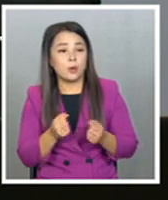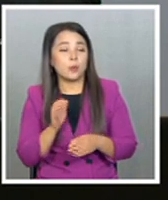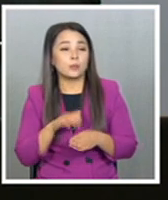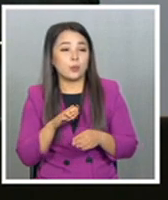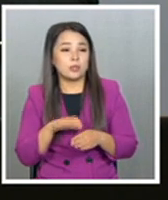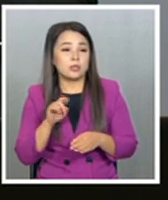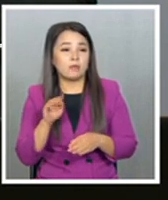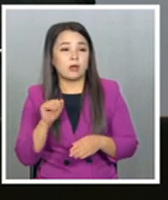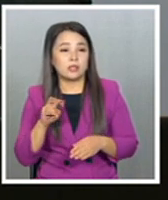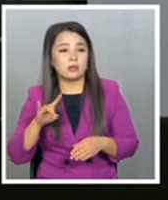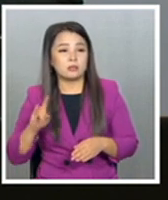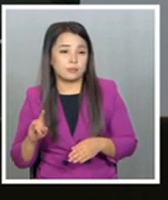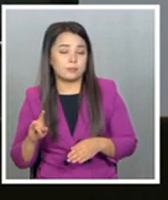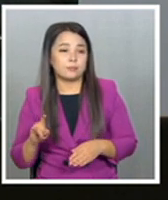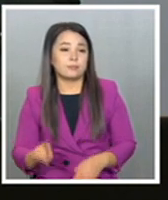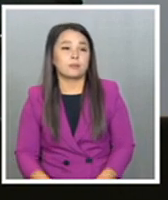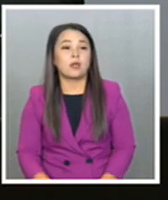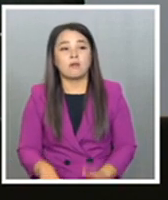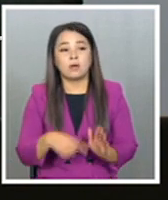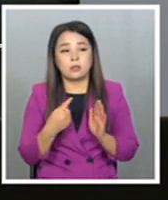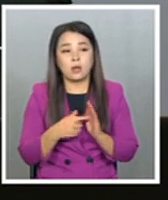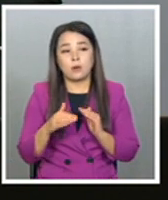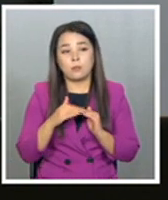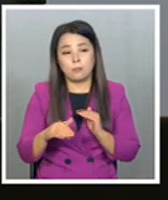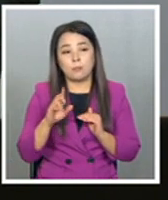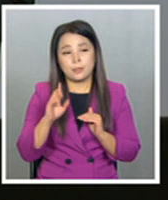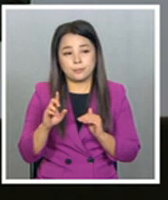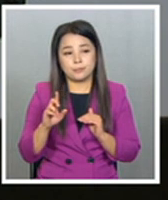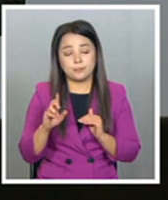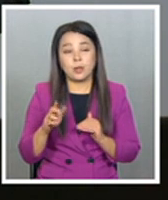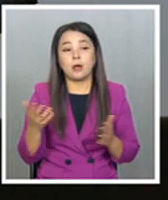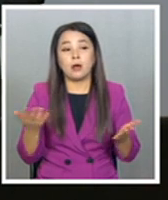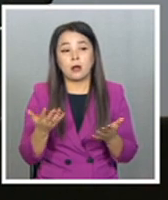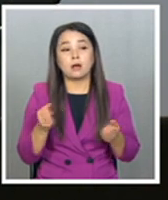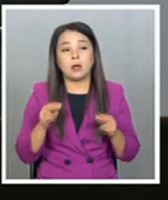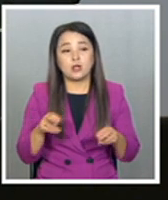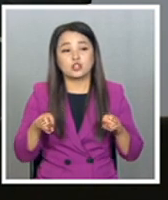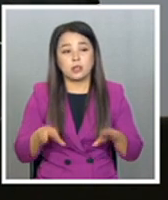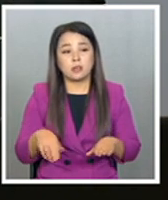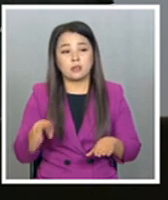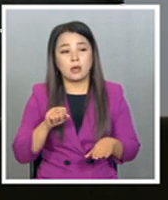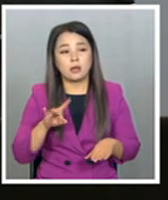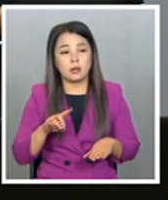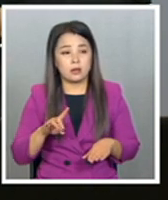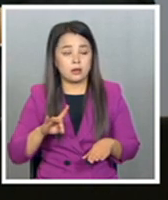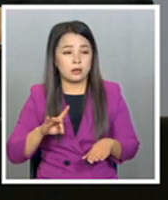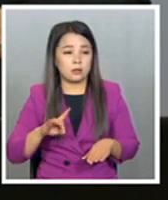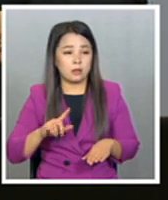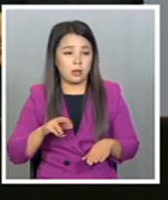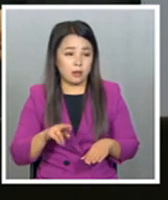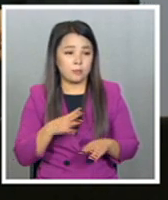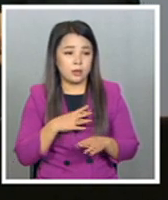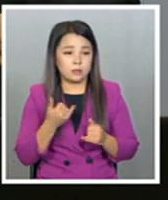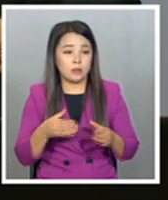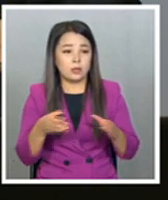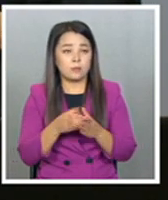из фанеры. Вопросы уровня Б. Как решила поступить Дарья с избой? Она решила проститься с ней